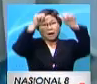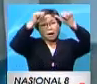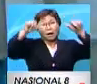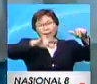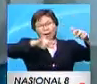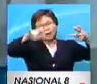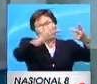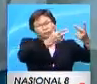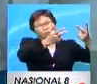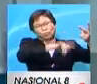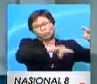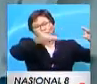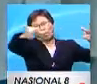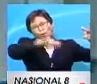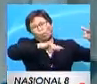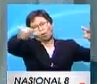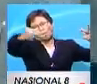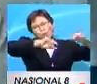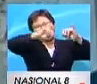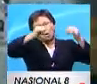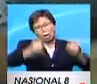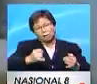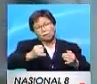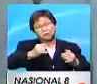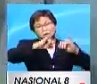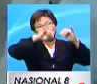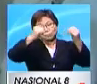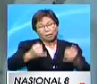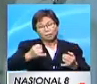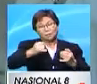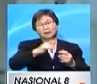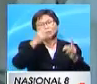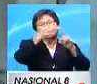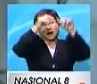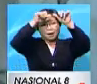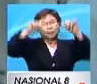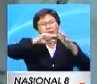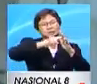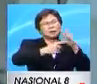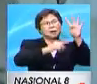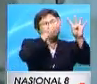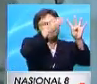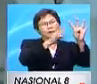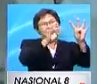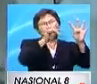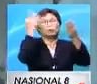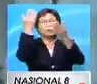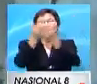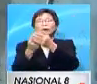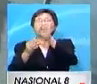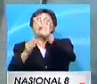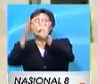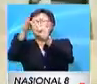Airlines untuk mengangkut kesemua bakal haji ke tanah suci bermula 4 ogos hingga 4 September